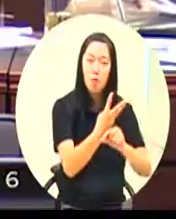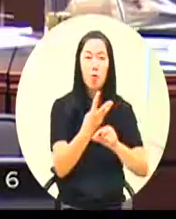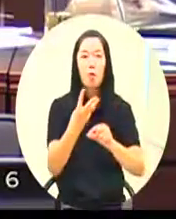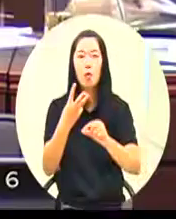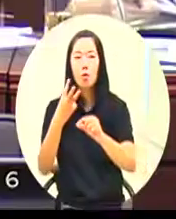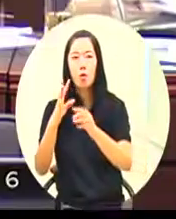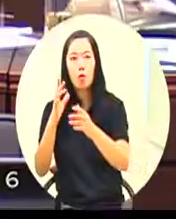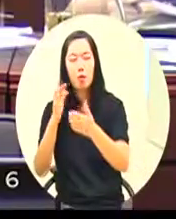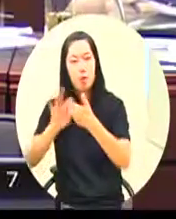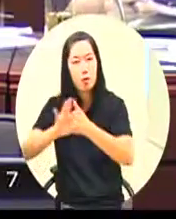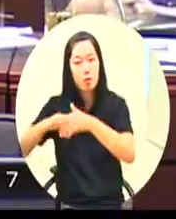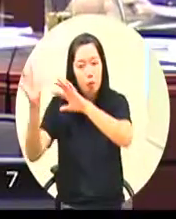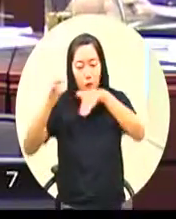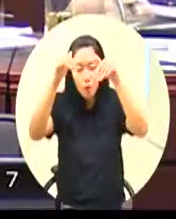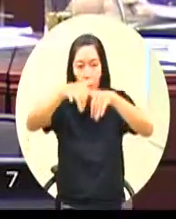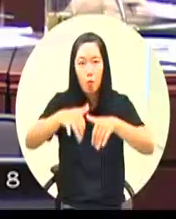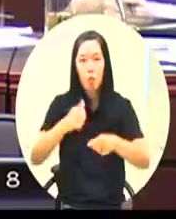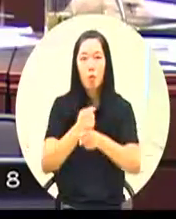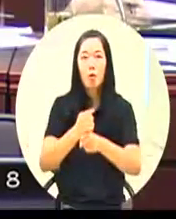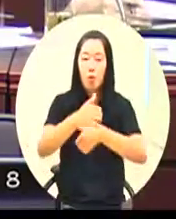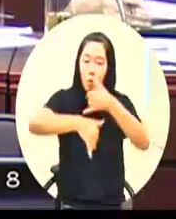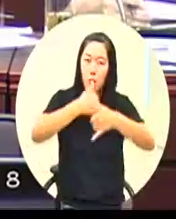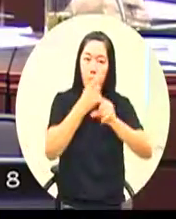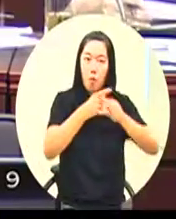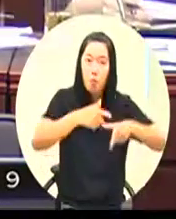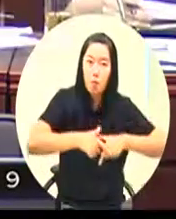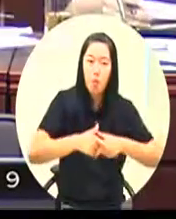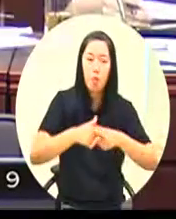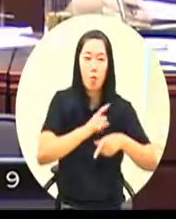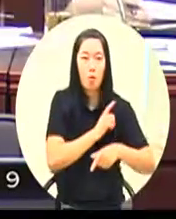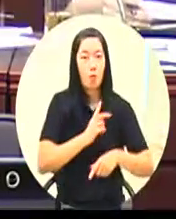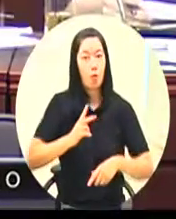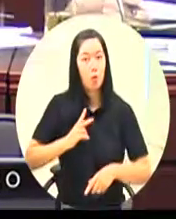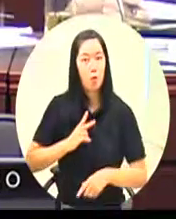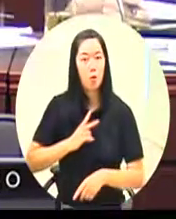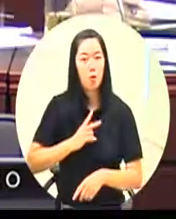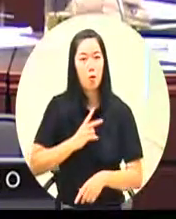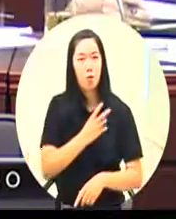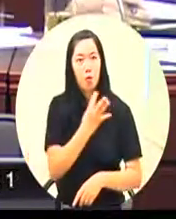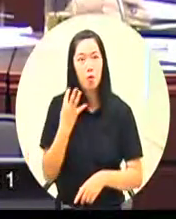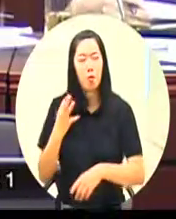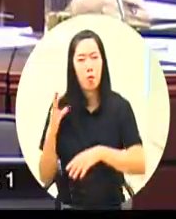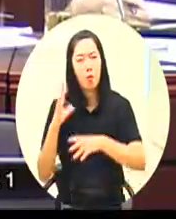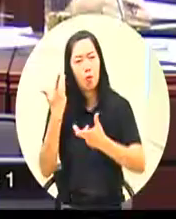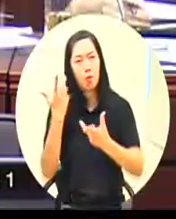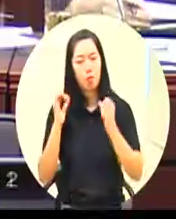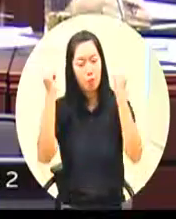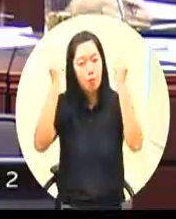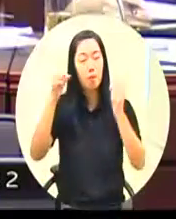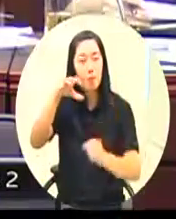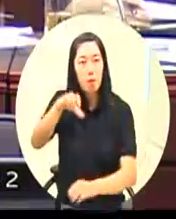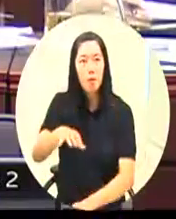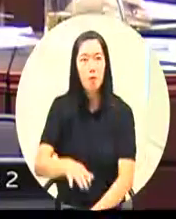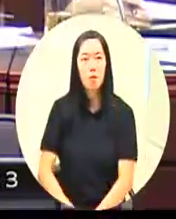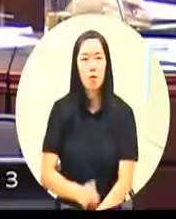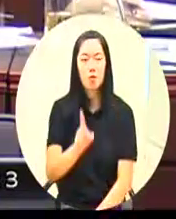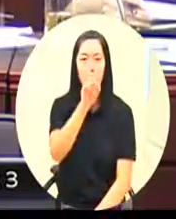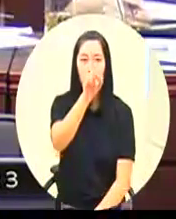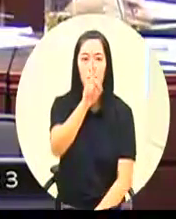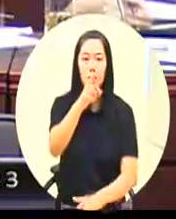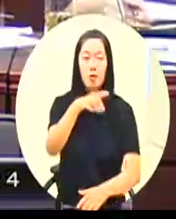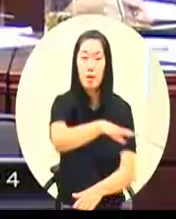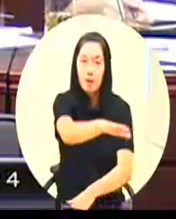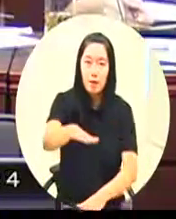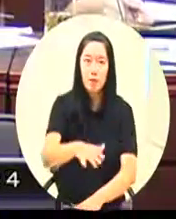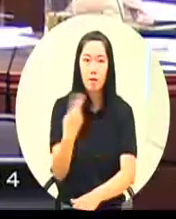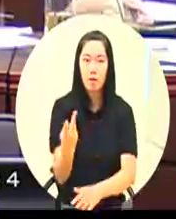场，另外有3个是活动中心兼综合球场，所以你要评估说，一定说。这个一面是没有人用的，一定